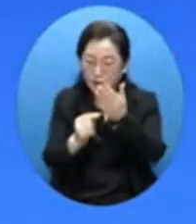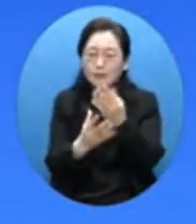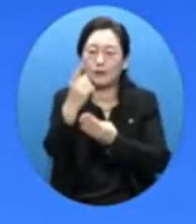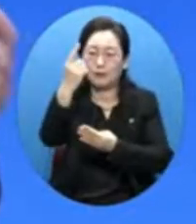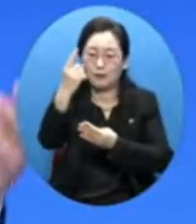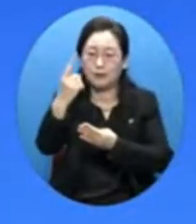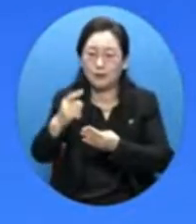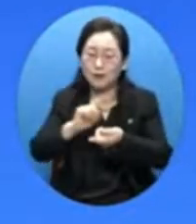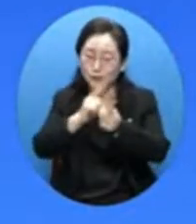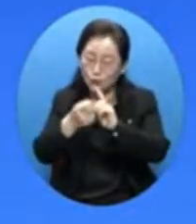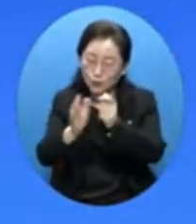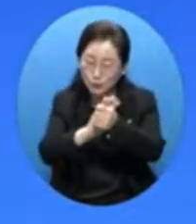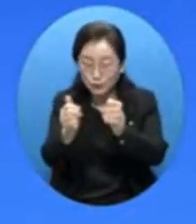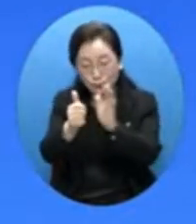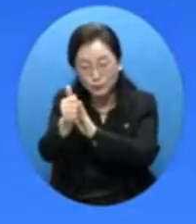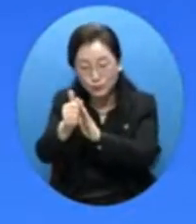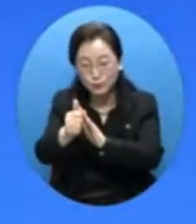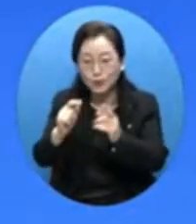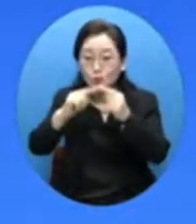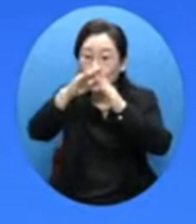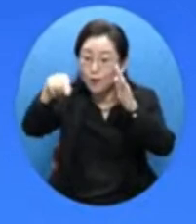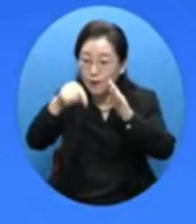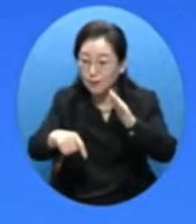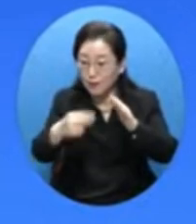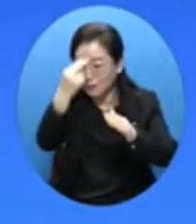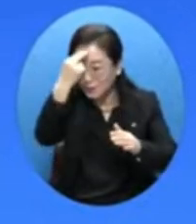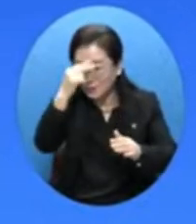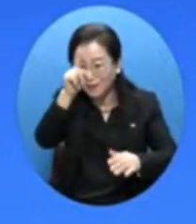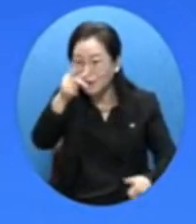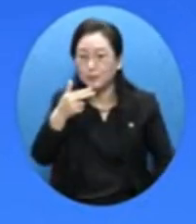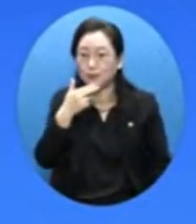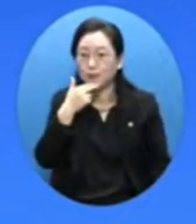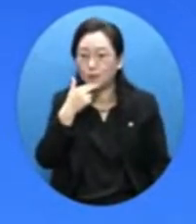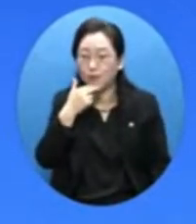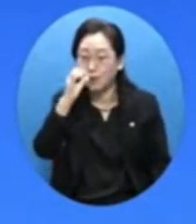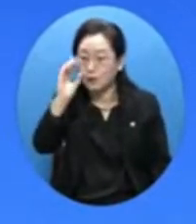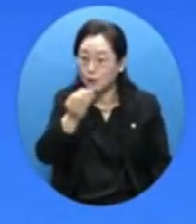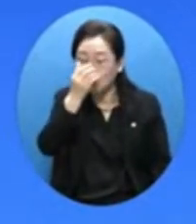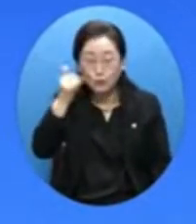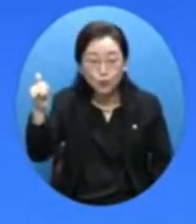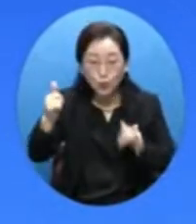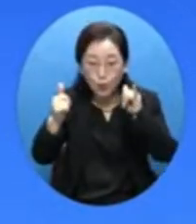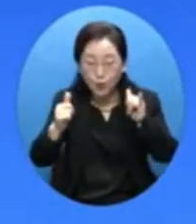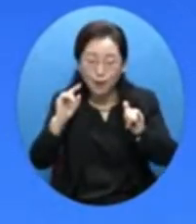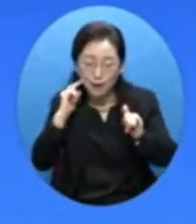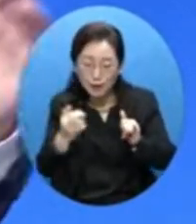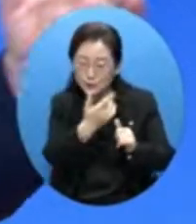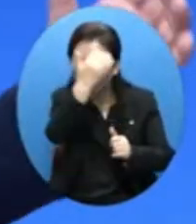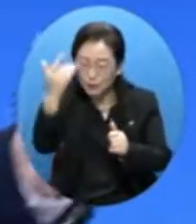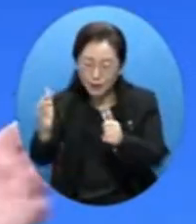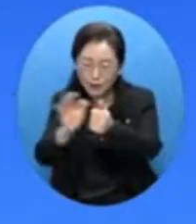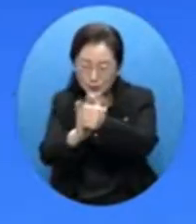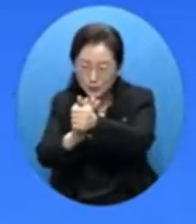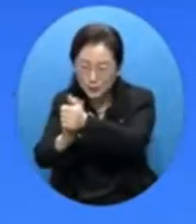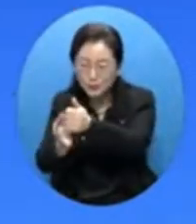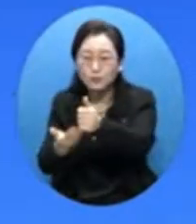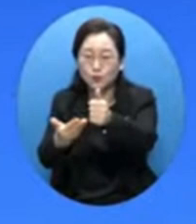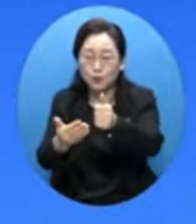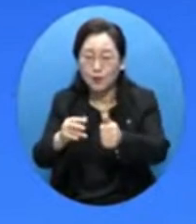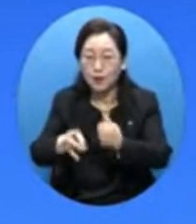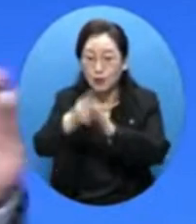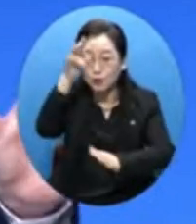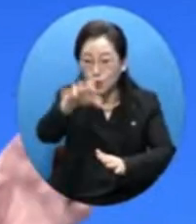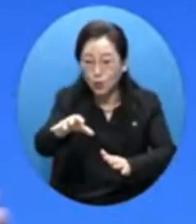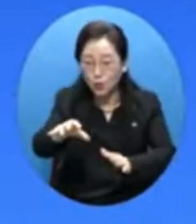서로 사랑을 하나 되어 교회 내 궁핍한 사람이 없었습니다. 그래서 성도의 아름다운 섬김이 온 예루살렘의 모든